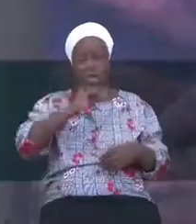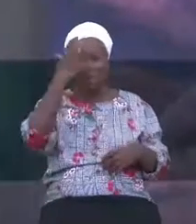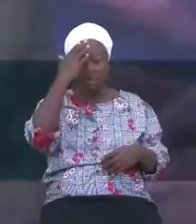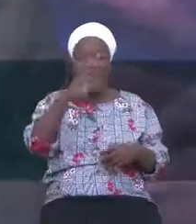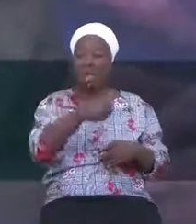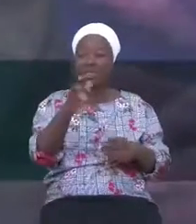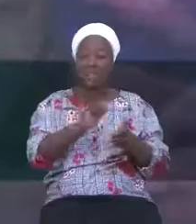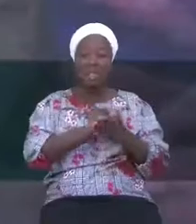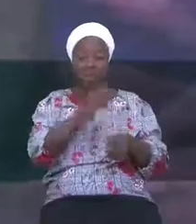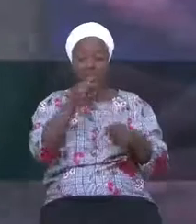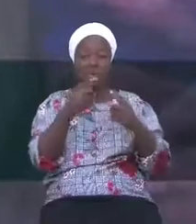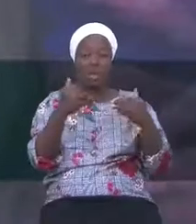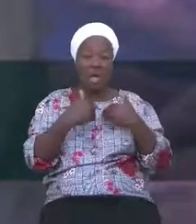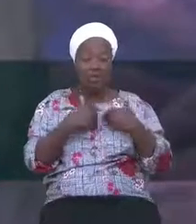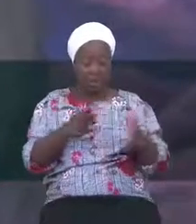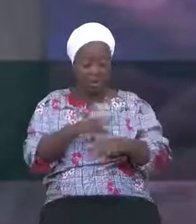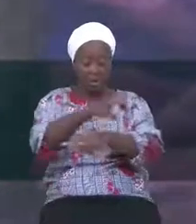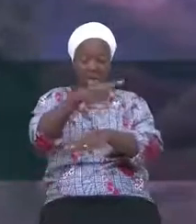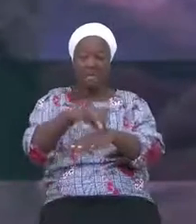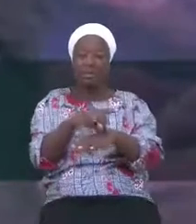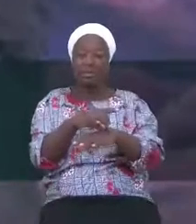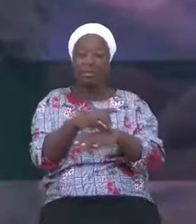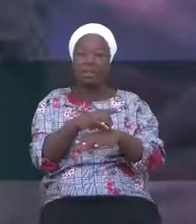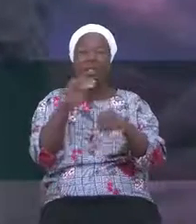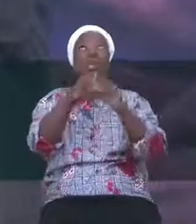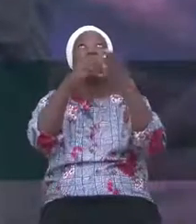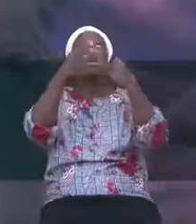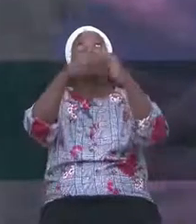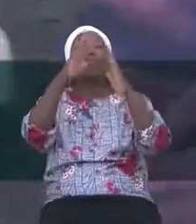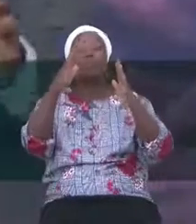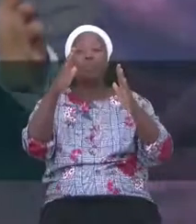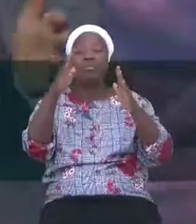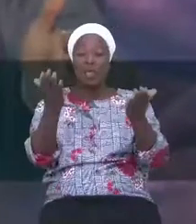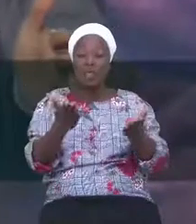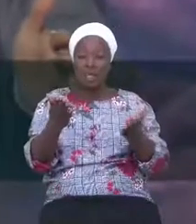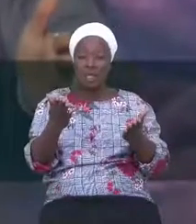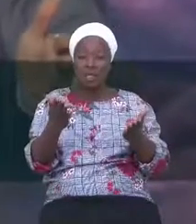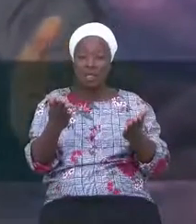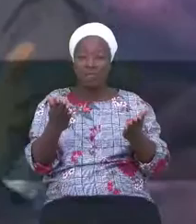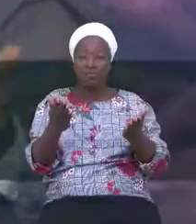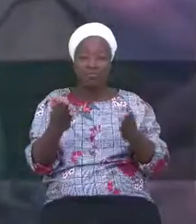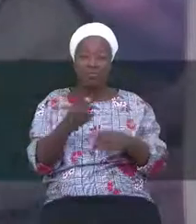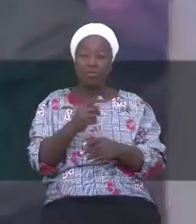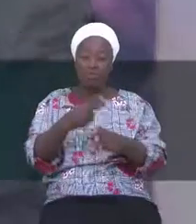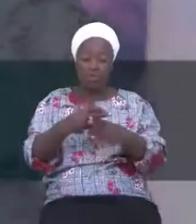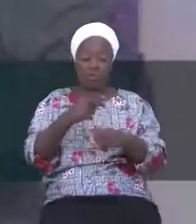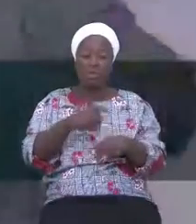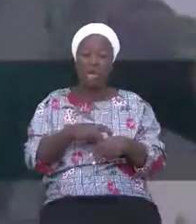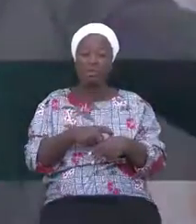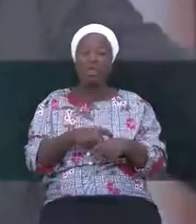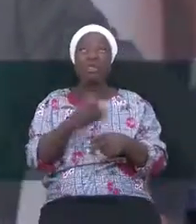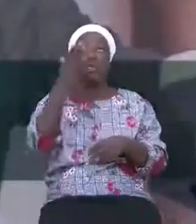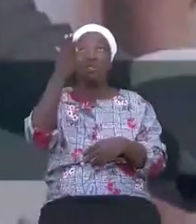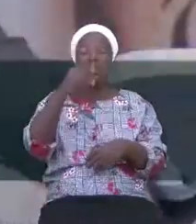que tout ce que j'aurai sur la terre, au ciel, ici temporaire, là-bas